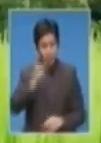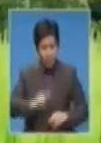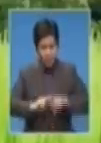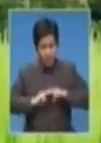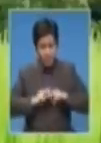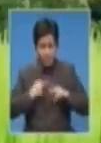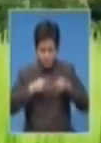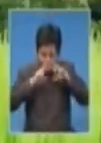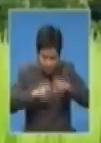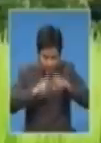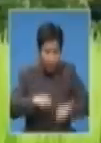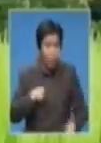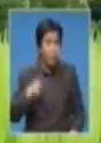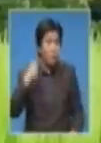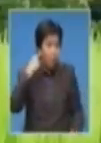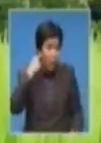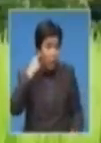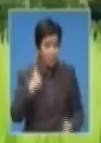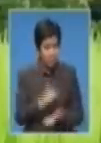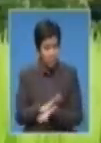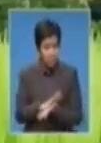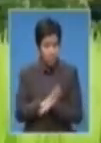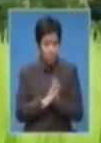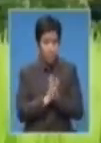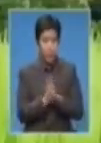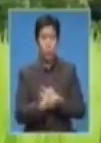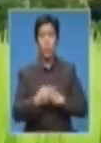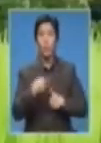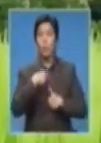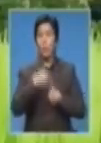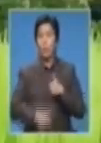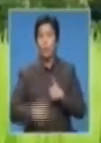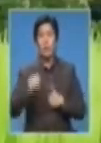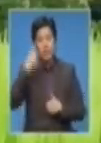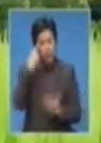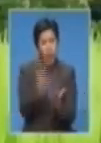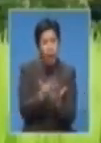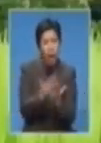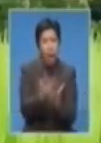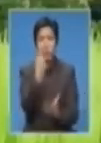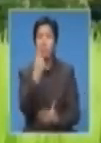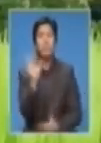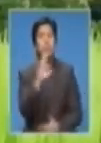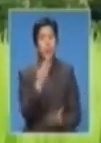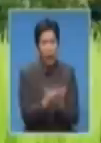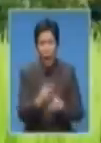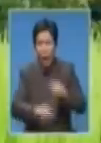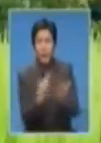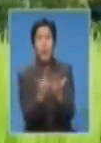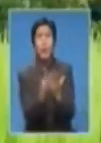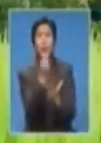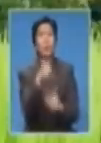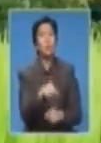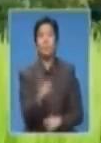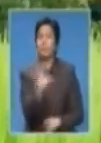ต้องศึกษาบ้างฟังบ้างแล้วก็ปรับตัวเองให้ได้นะครับอย่าไปคิดแต่เพียงว่าราคาอย่างเดียวราคาเนี่ยมันแวรี่ไปต